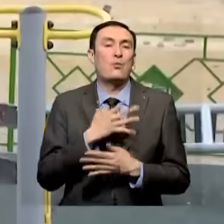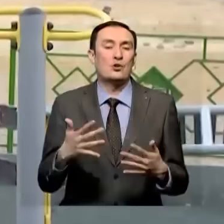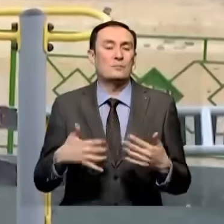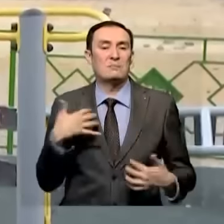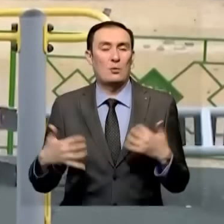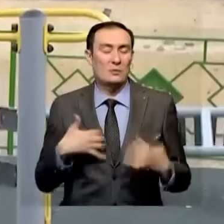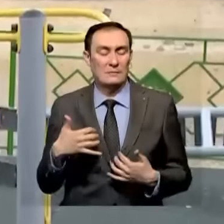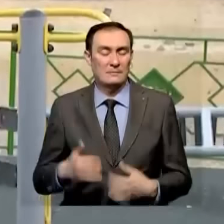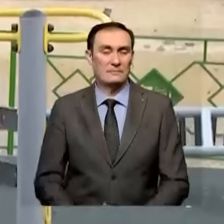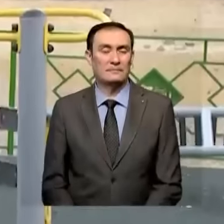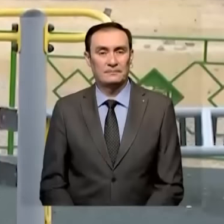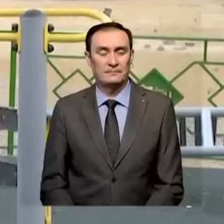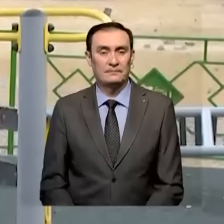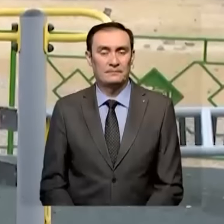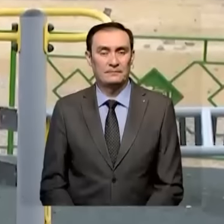хлопот.